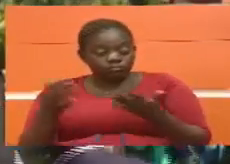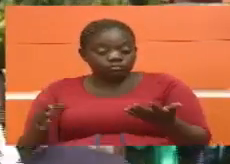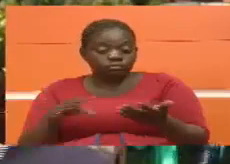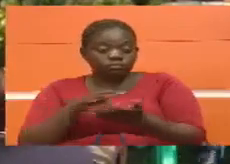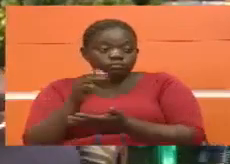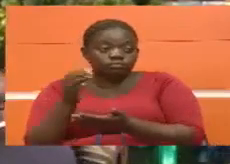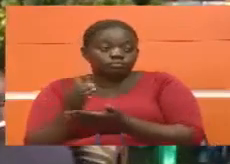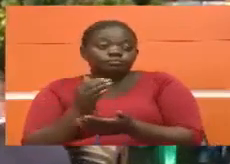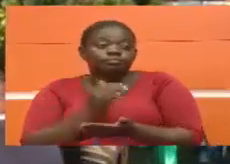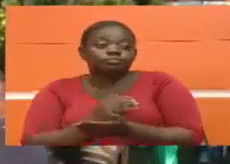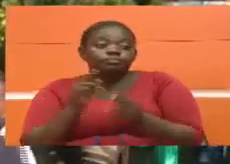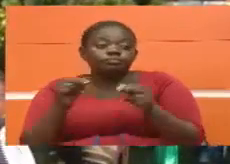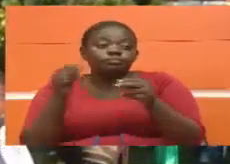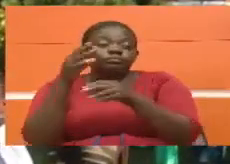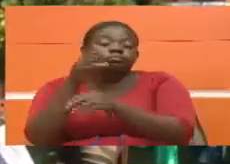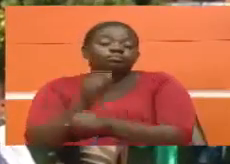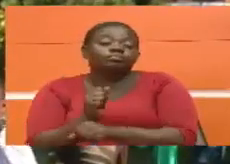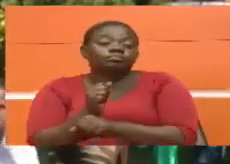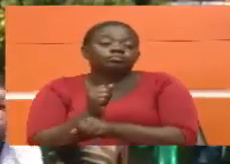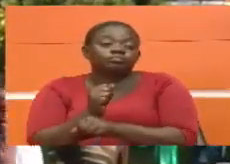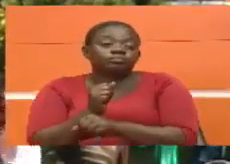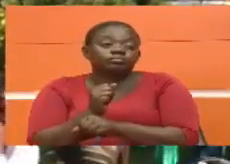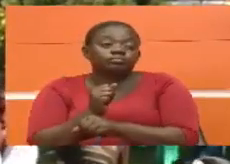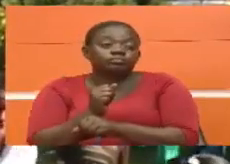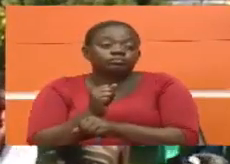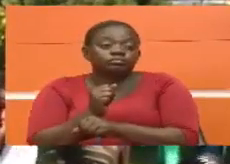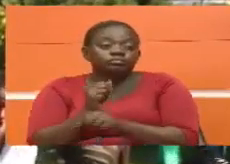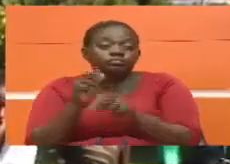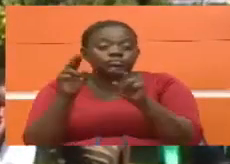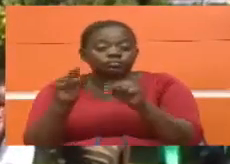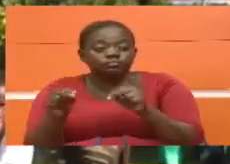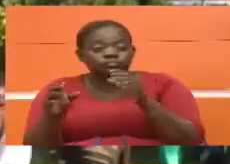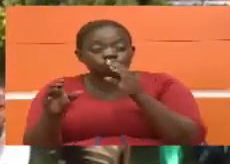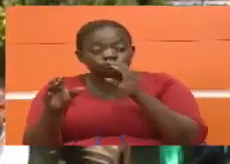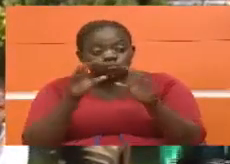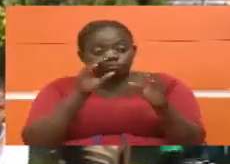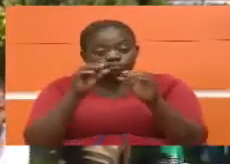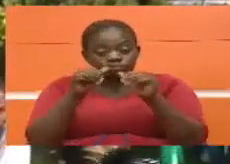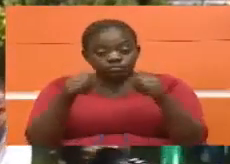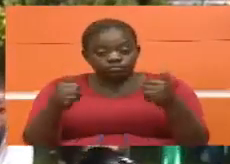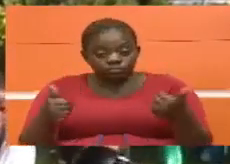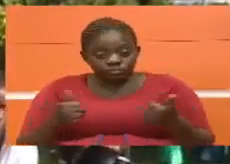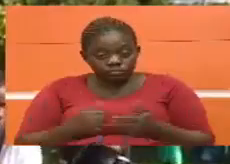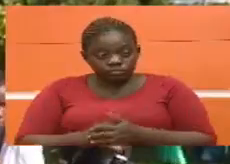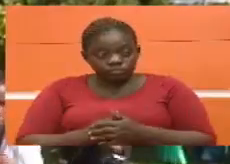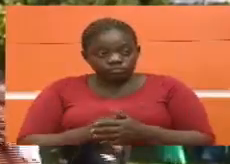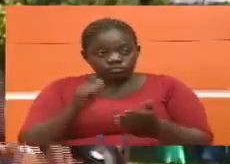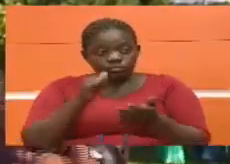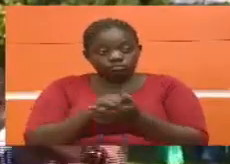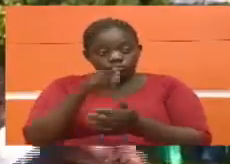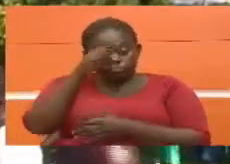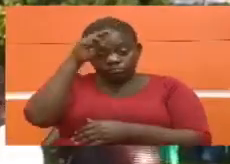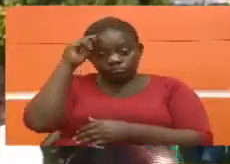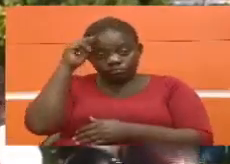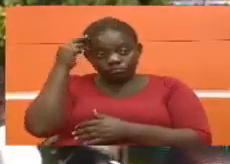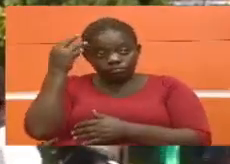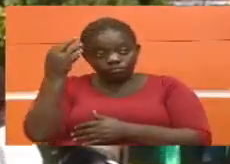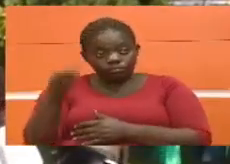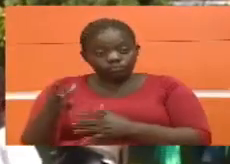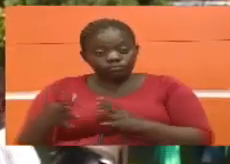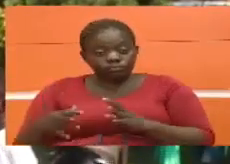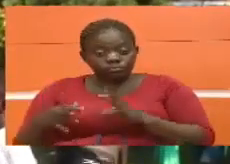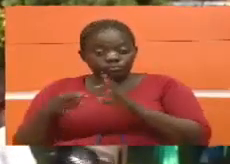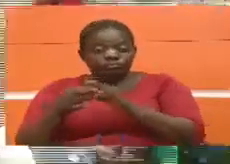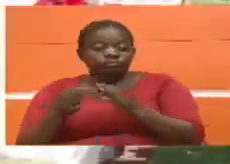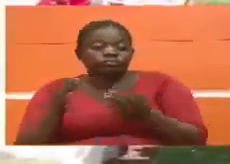kubanga tewalimu obwesigangana, tewalimu empuliziganya ennungi, n'olwekyo bwe batugatta tuba